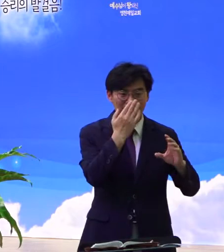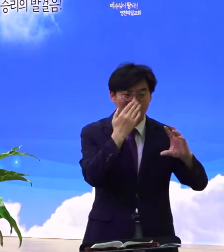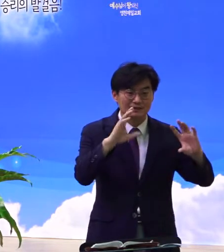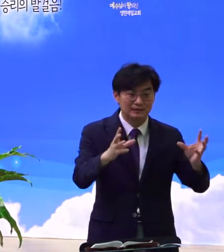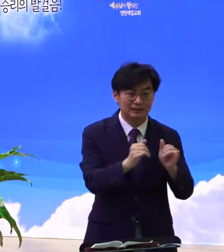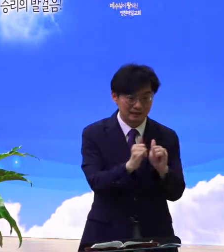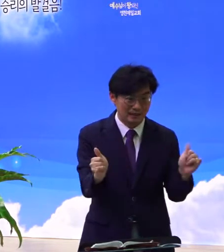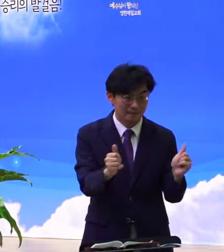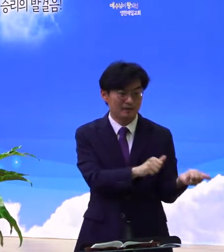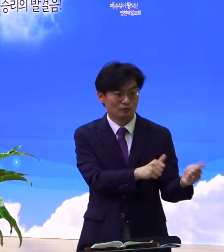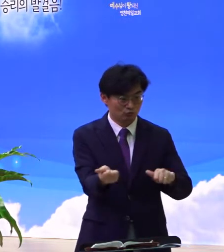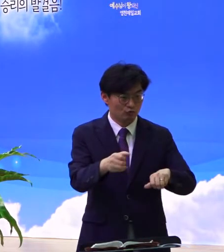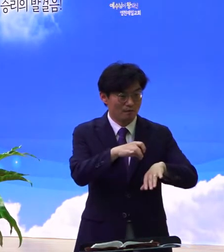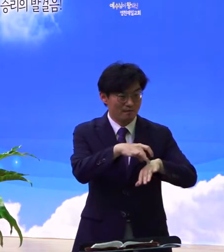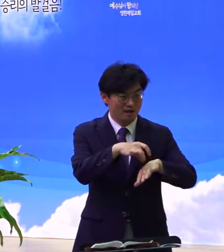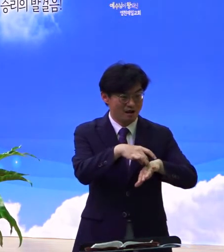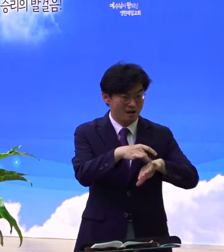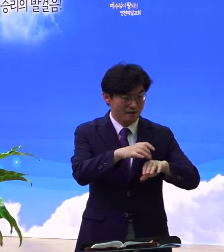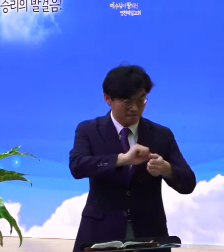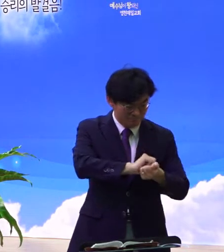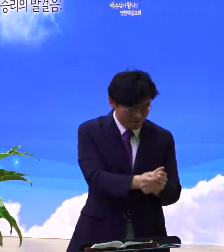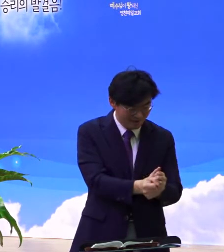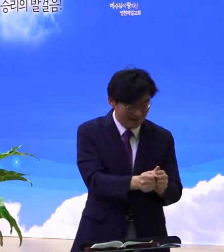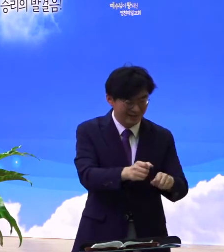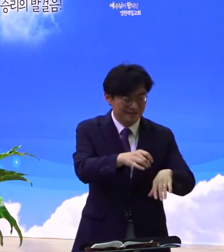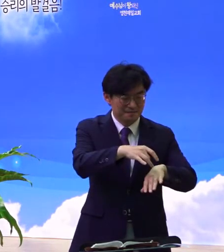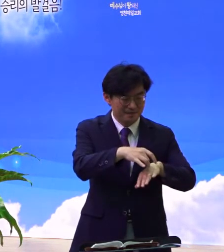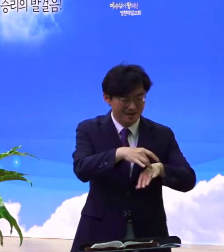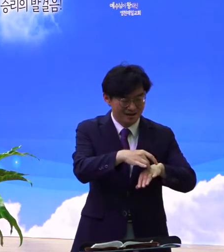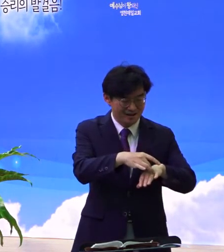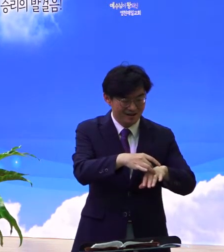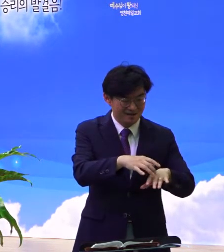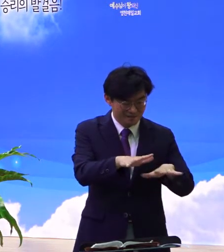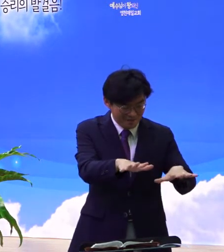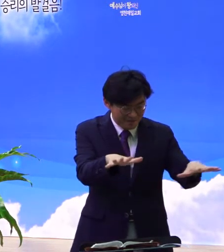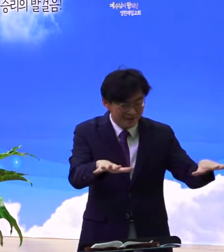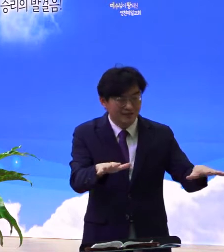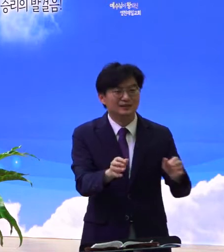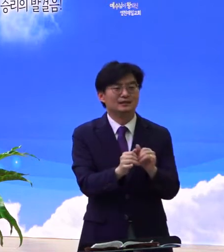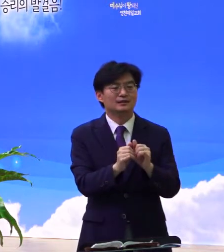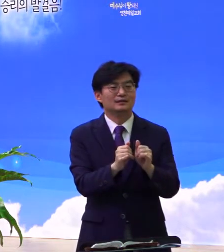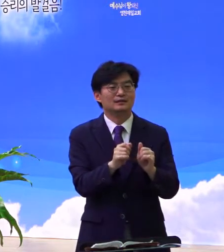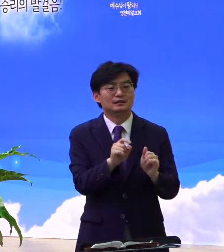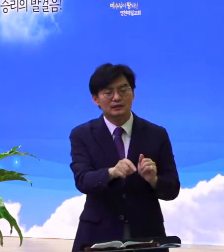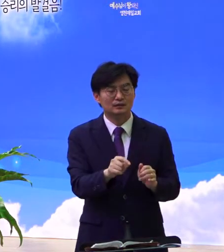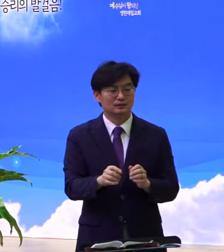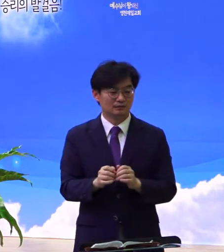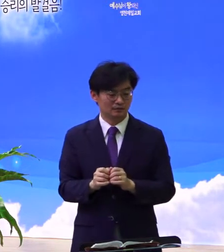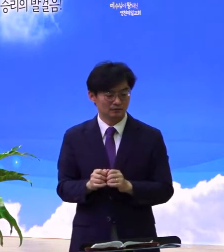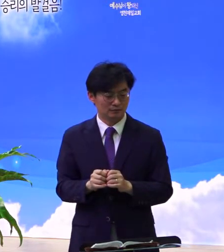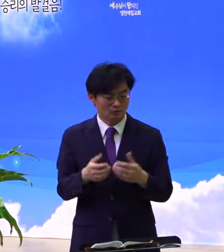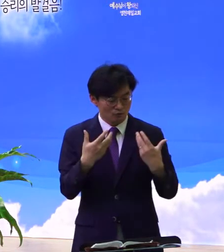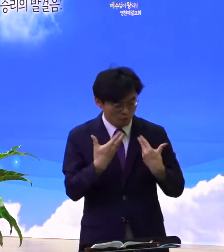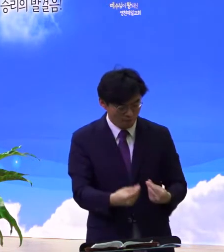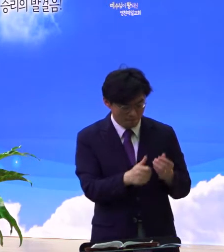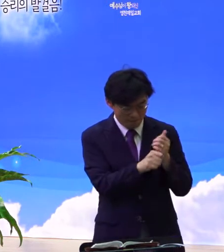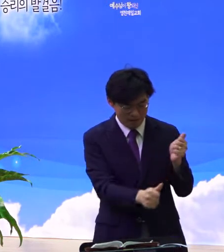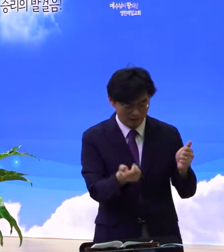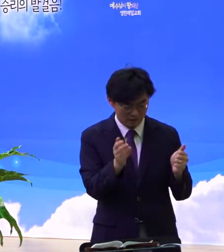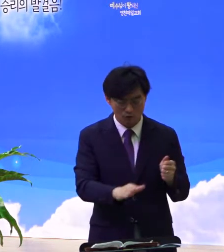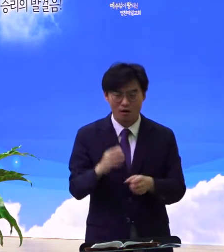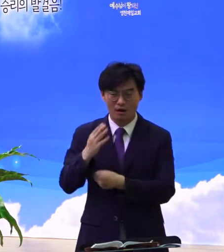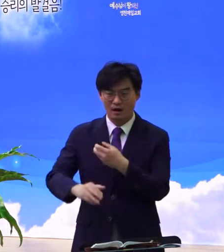있는 마른 뼈 같은 그들에게 하나님은 희망을 선포하셨고 하나님이 선포해 주신 그 희망대로 이루어